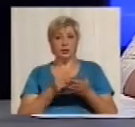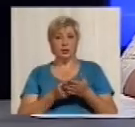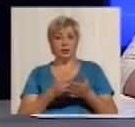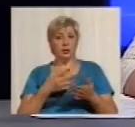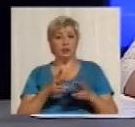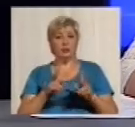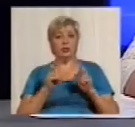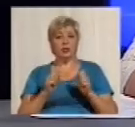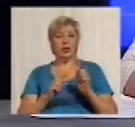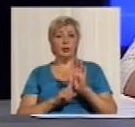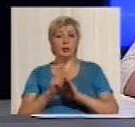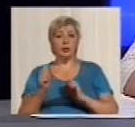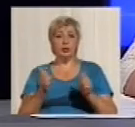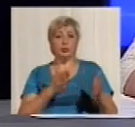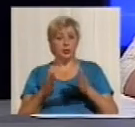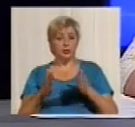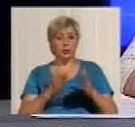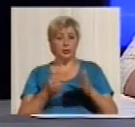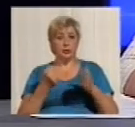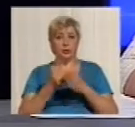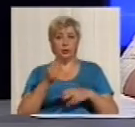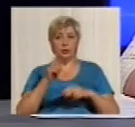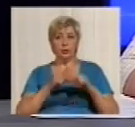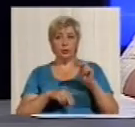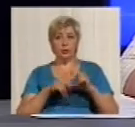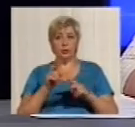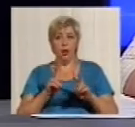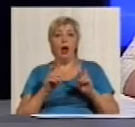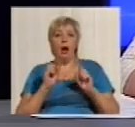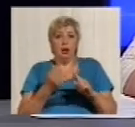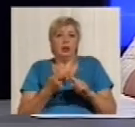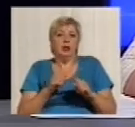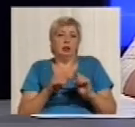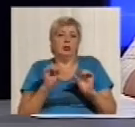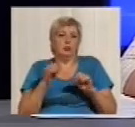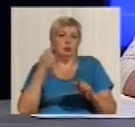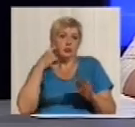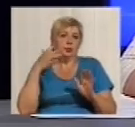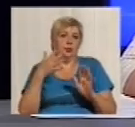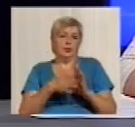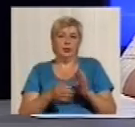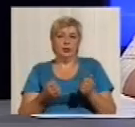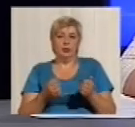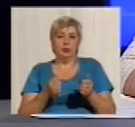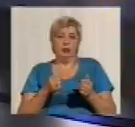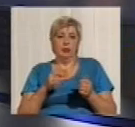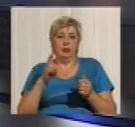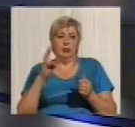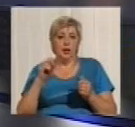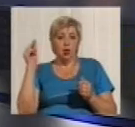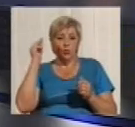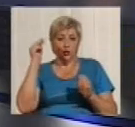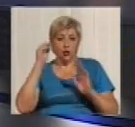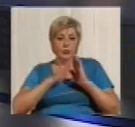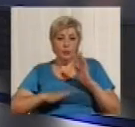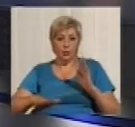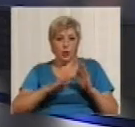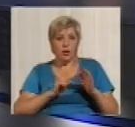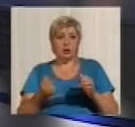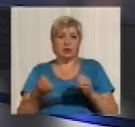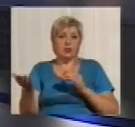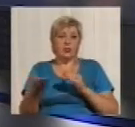початок підготовки до да. будівництва. Так? Да. Ну, а як це можна розцінити, якщо на участку спилили всі дерев'я? Всі. Ми зараз